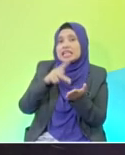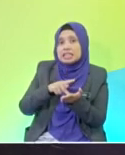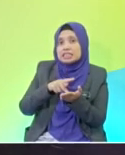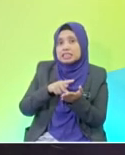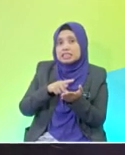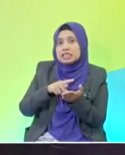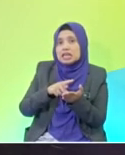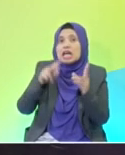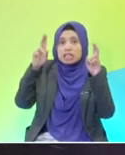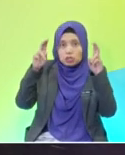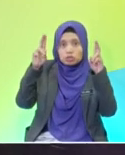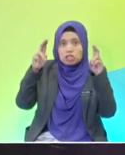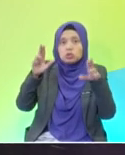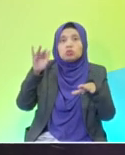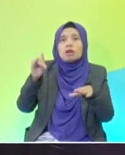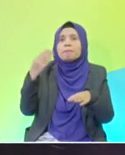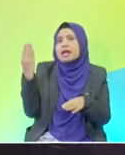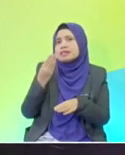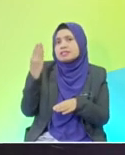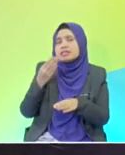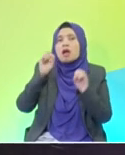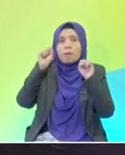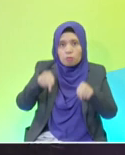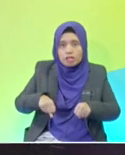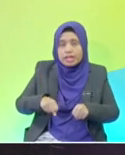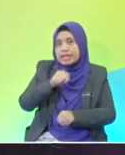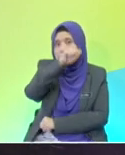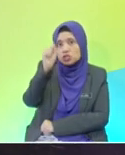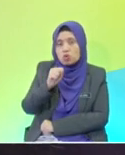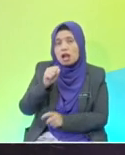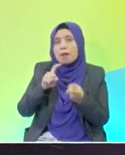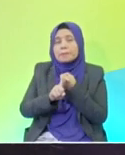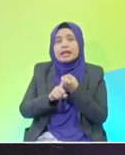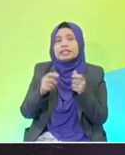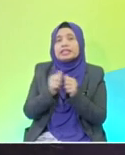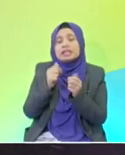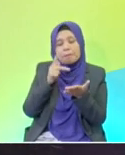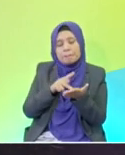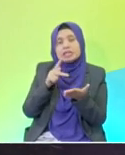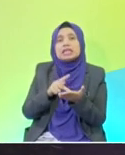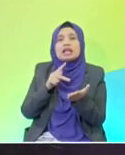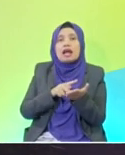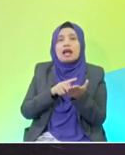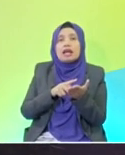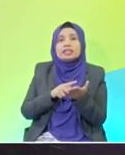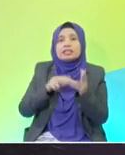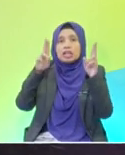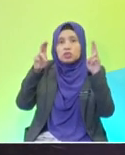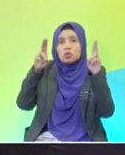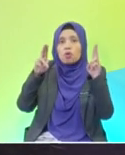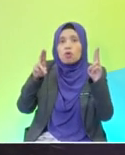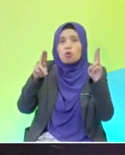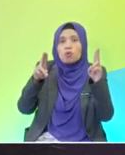topik-topik yang biasanya boleh di soal berkaitan dengan pengiraan adalah topik upah